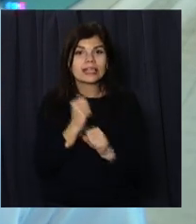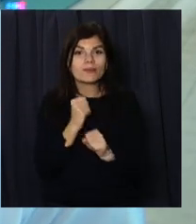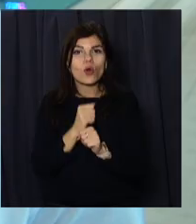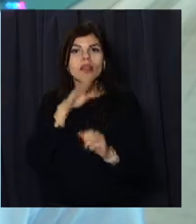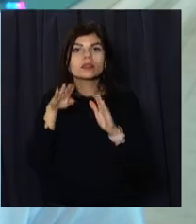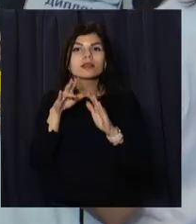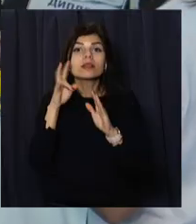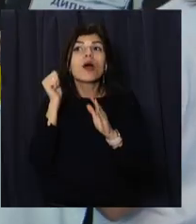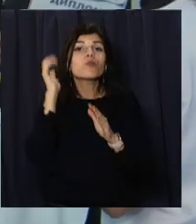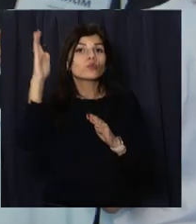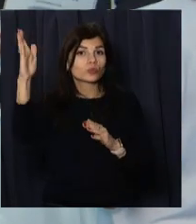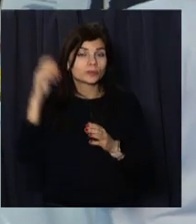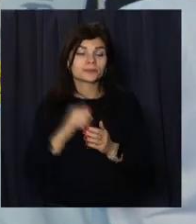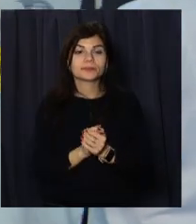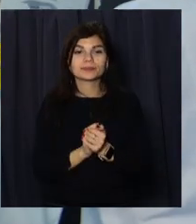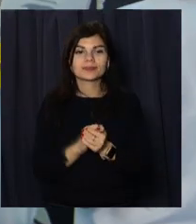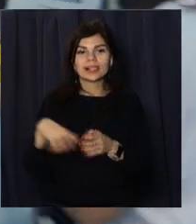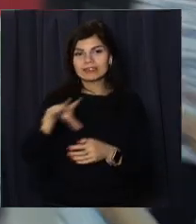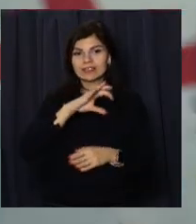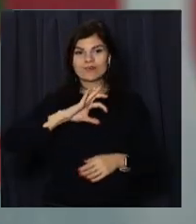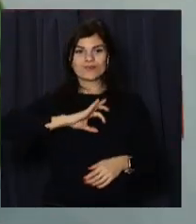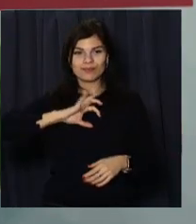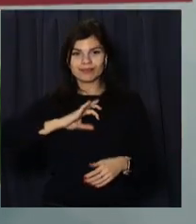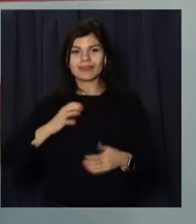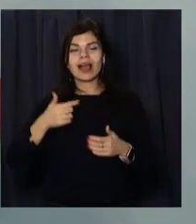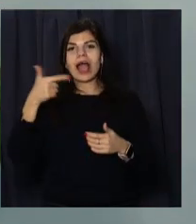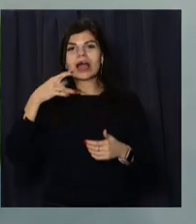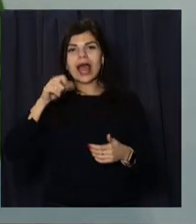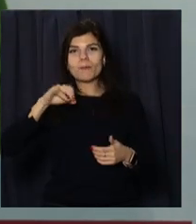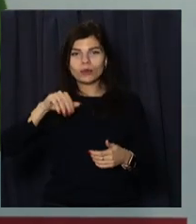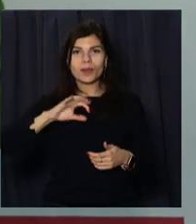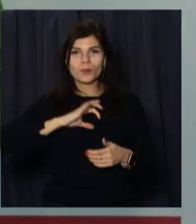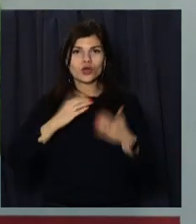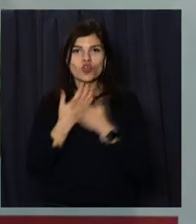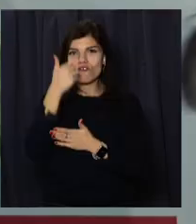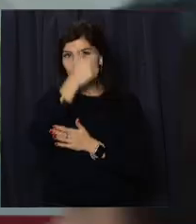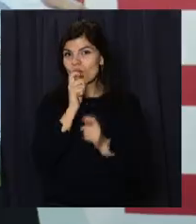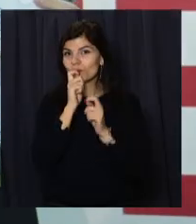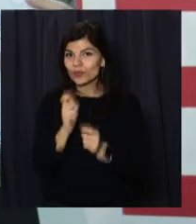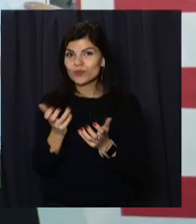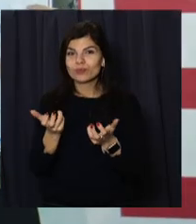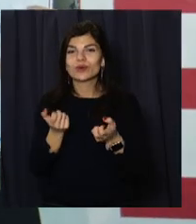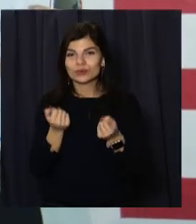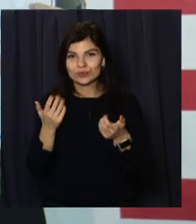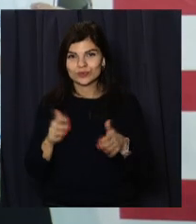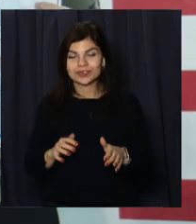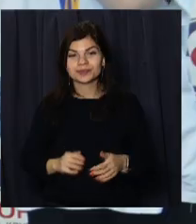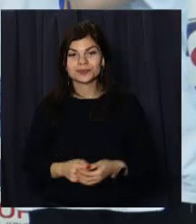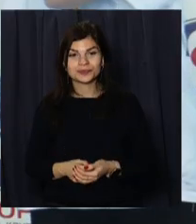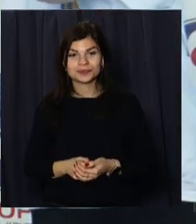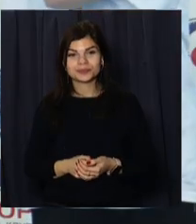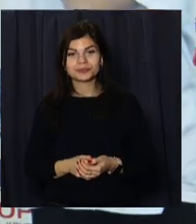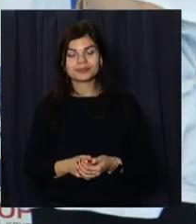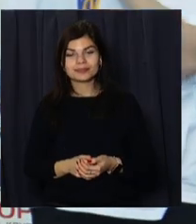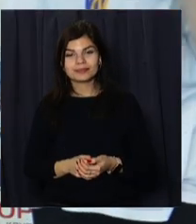на дальніше. Усі переможці і призери змагань отримали грамоти, медалі й новорічні подарунки. В'ячеслав Куліш, Василь